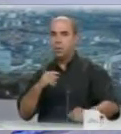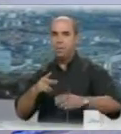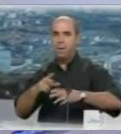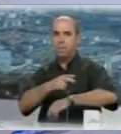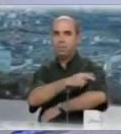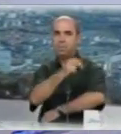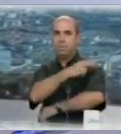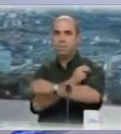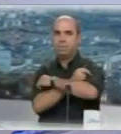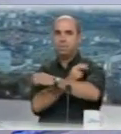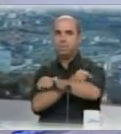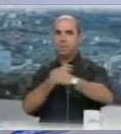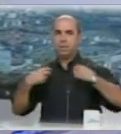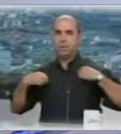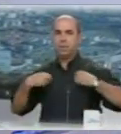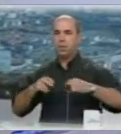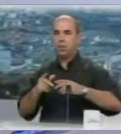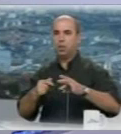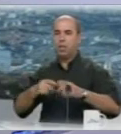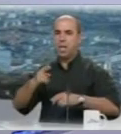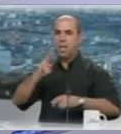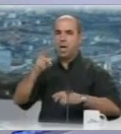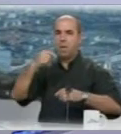النعام ويتم تصديره إلى